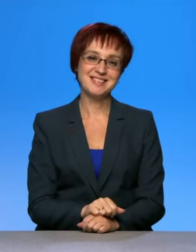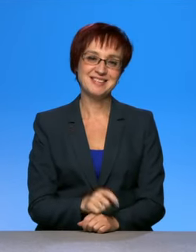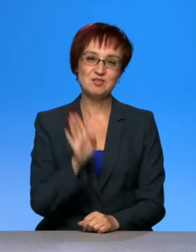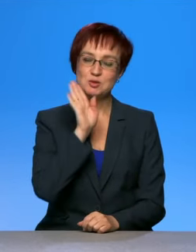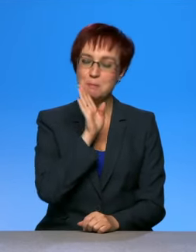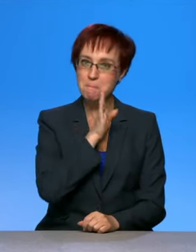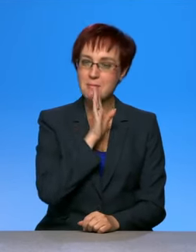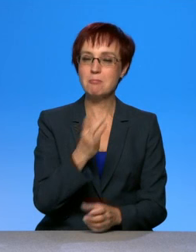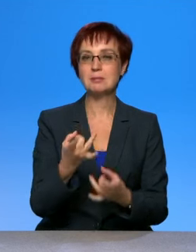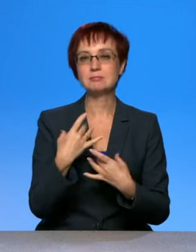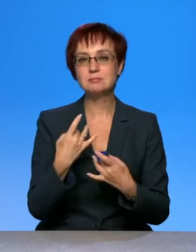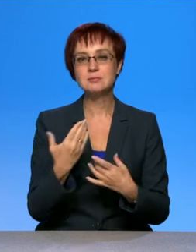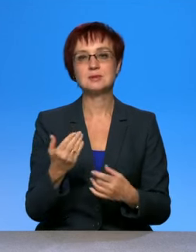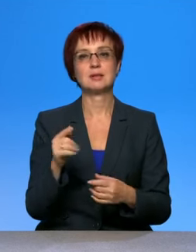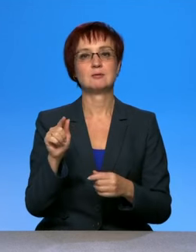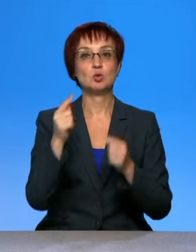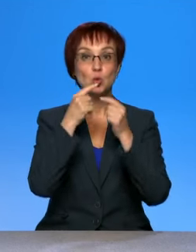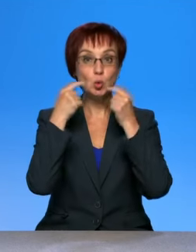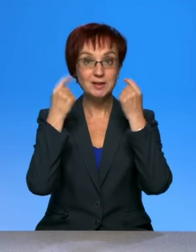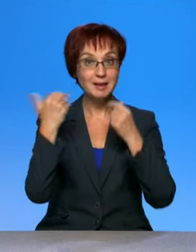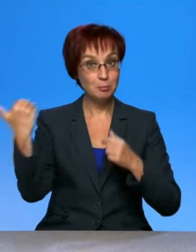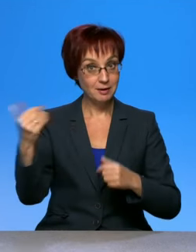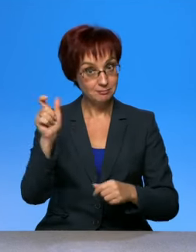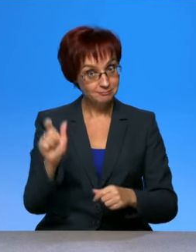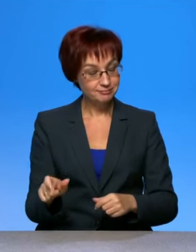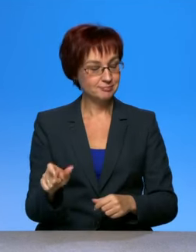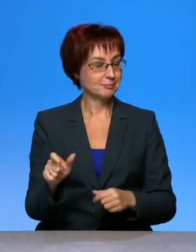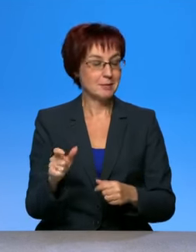потрясающая улыбка и она нашла его прямодушие